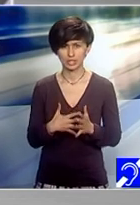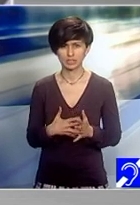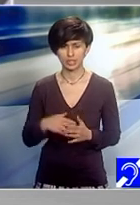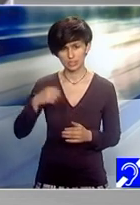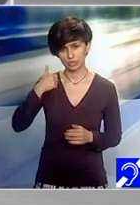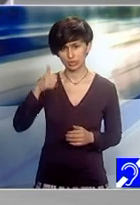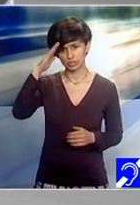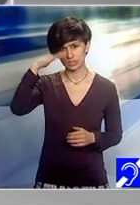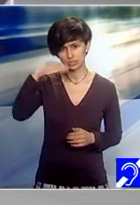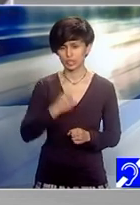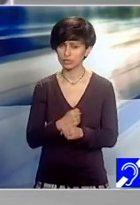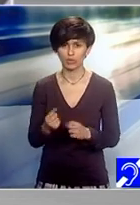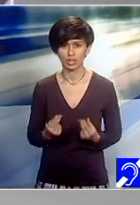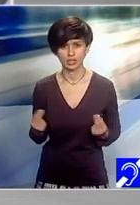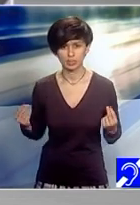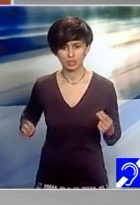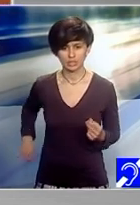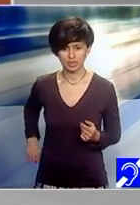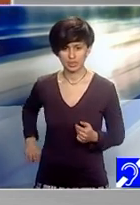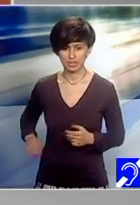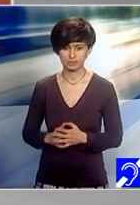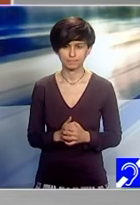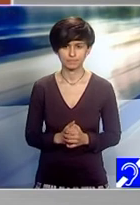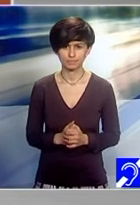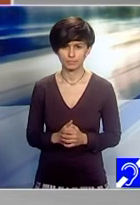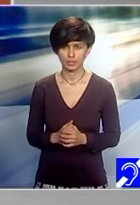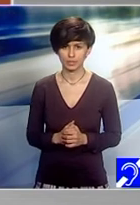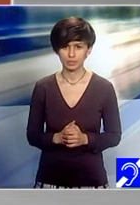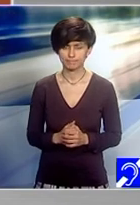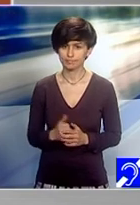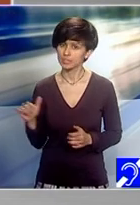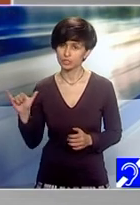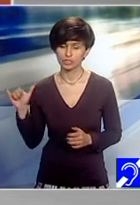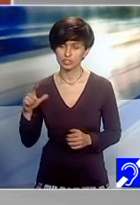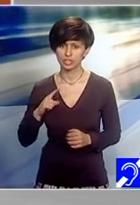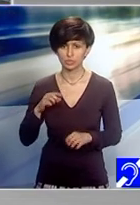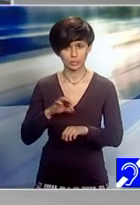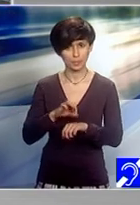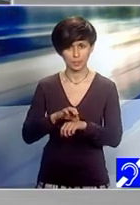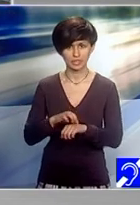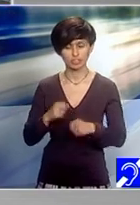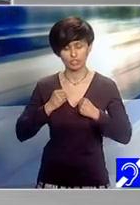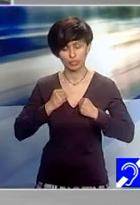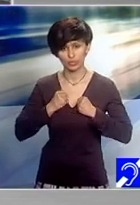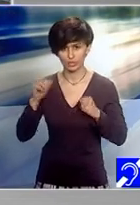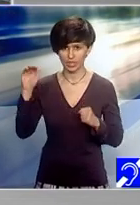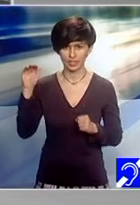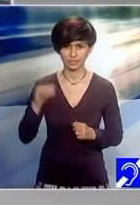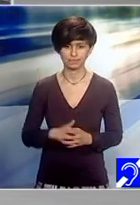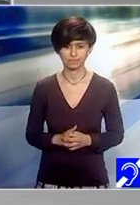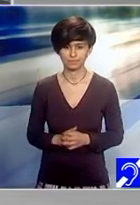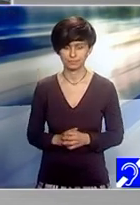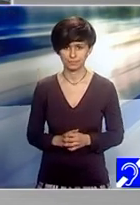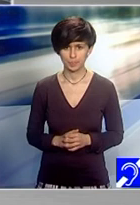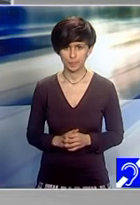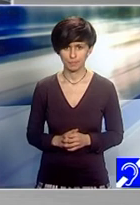zi. E o muncă uriașă. Da. Cine sunt medicii voluntari? Pe unitatea